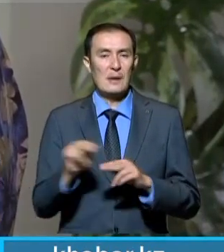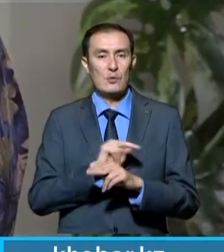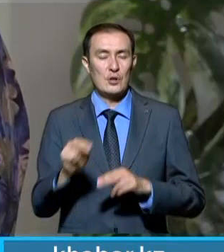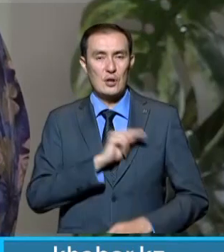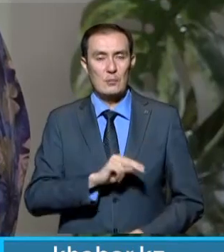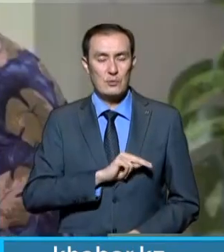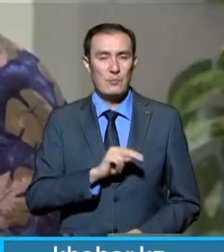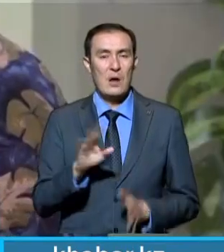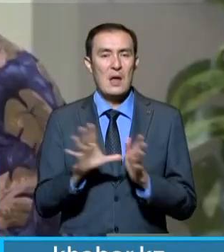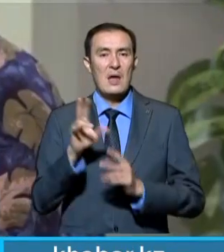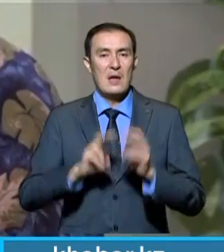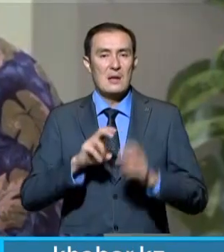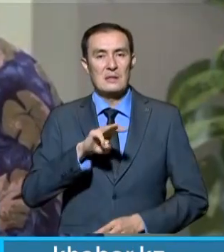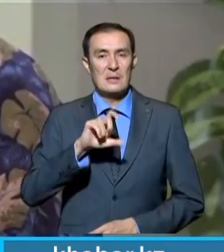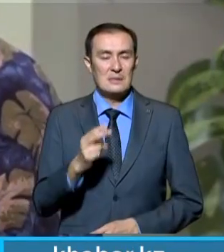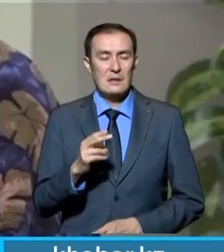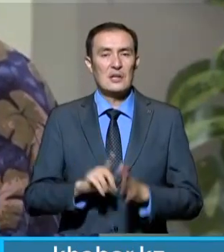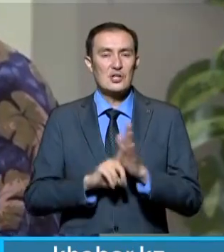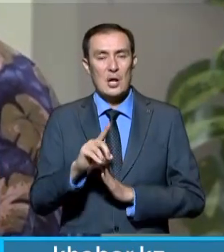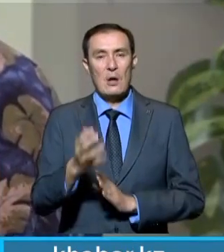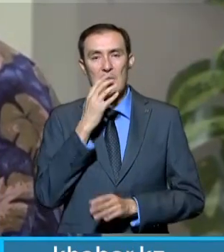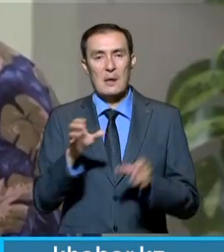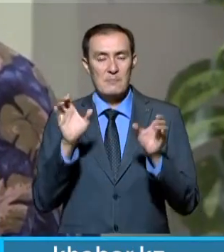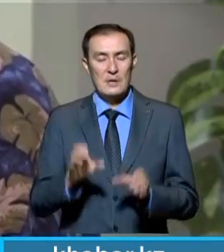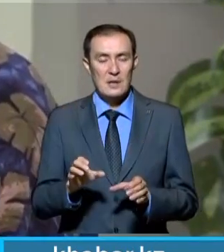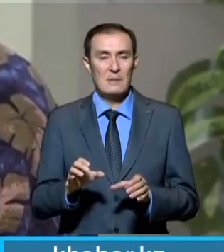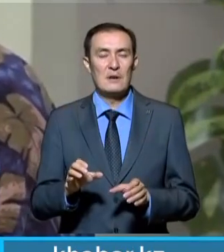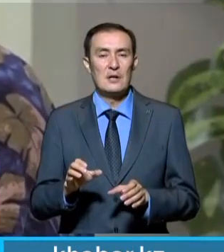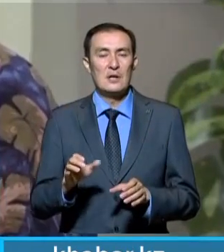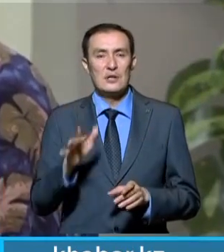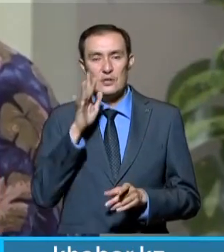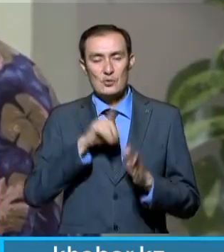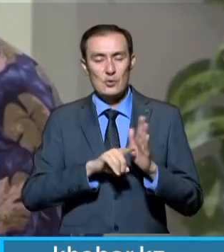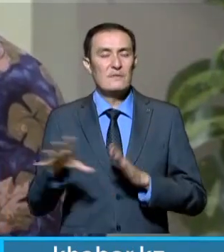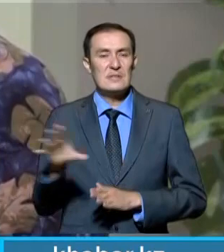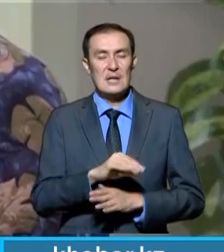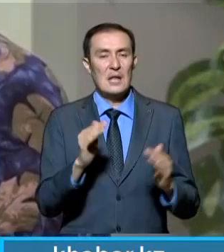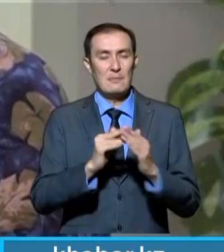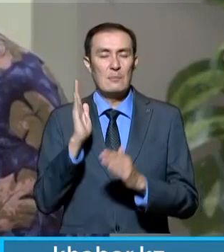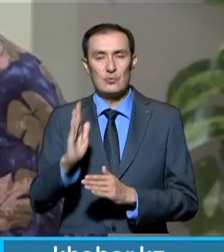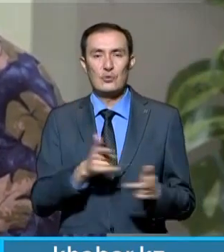станции к началу отопительного сезона все одноэтажные будут готовы к отопительному сезону